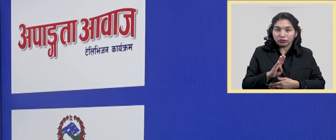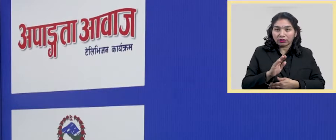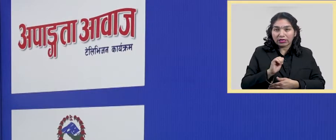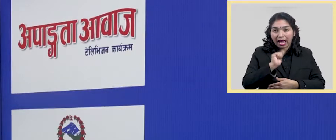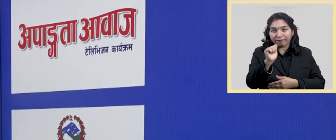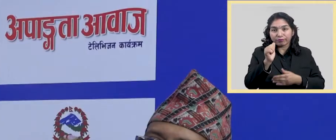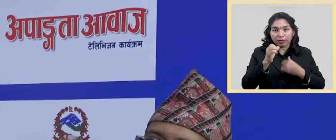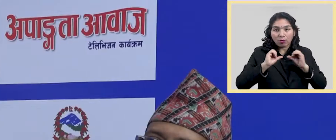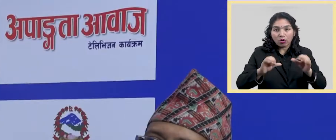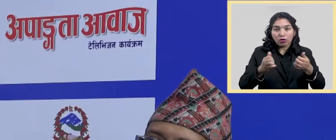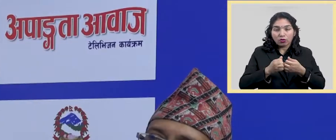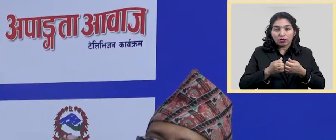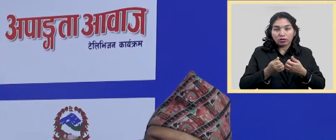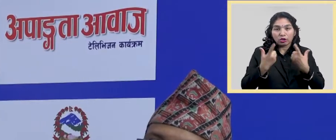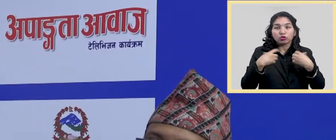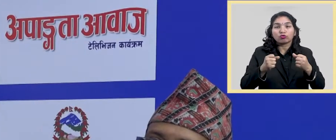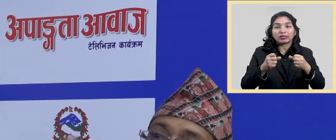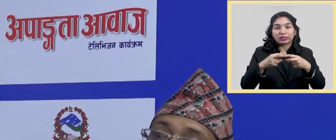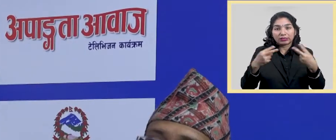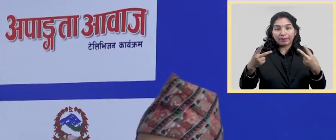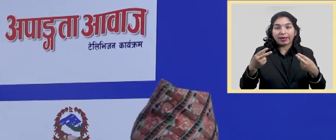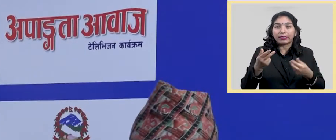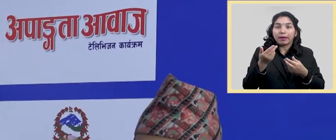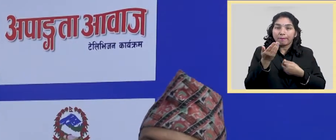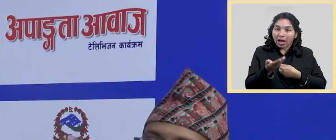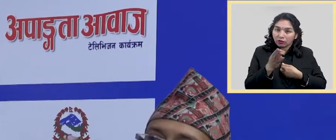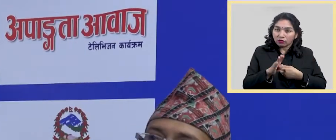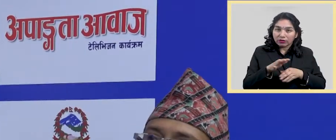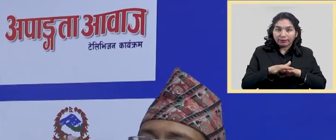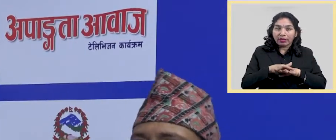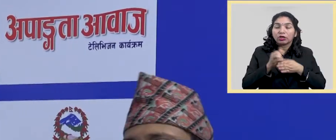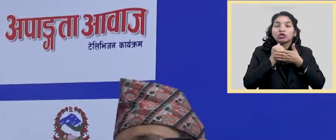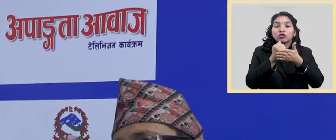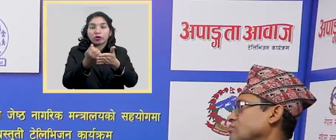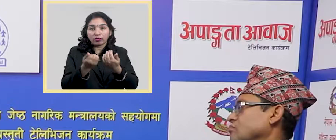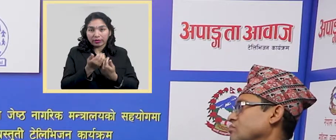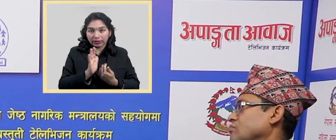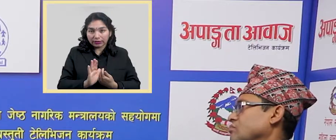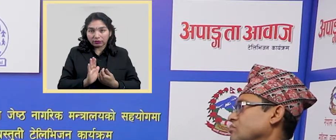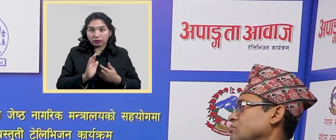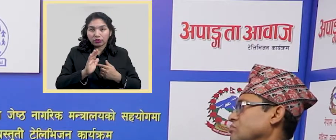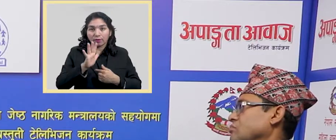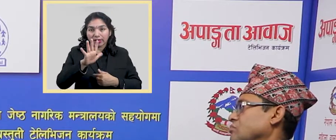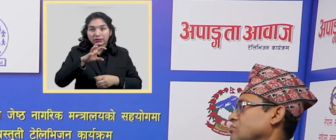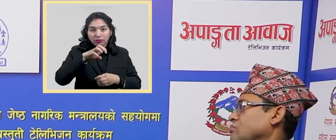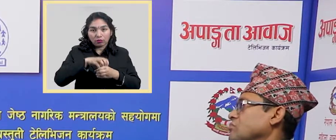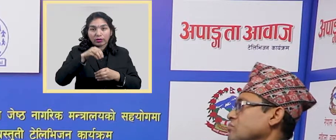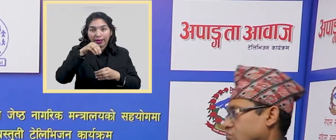कहिले उहाँहरूले आफूले प्रयोग गर्ने स्वास्थ्य सामग्रीहरू माग्नुहुन्छ, त्यसमा हामीले धेरै सहयोग गरेका छौँ. हाम्रो यस